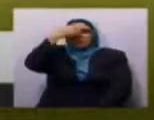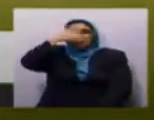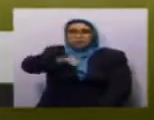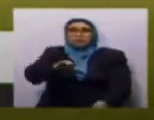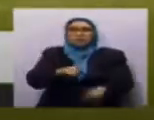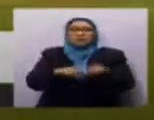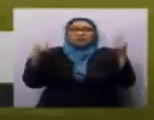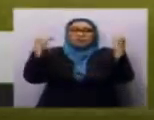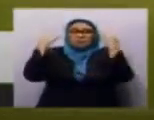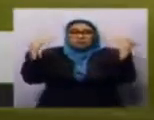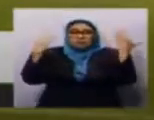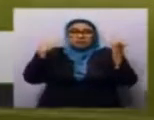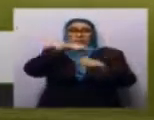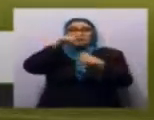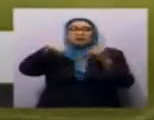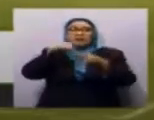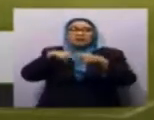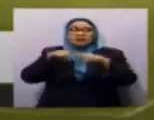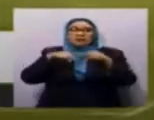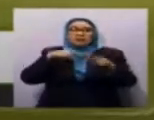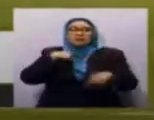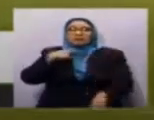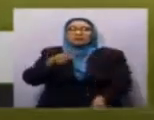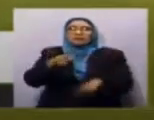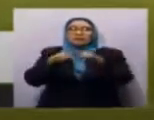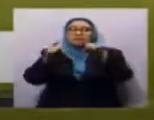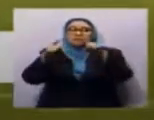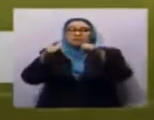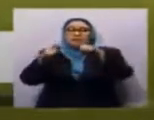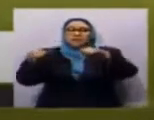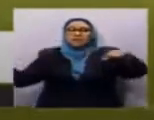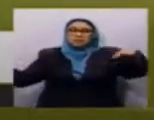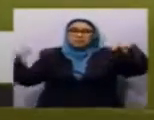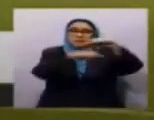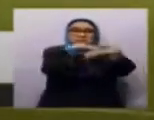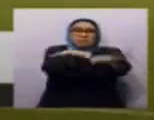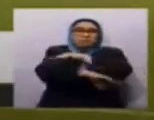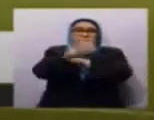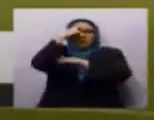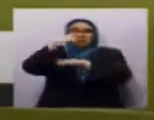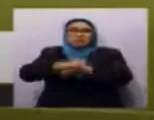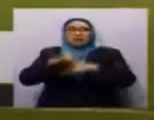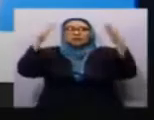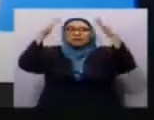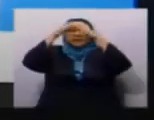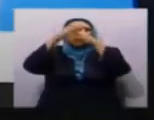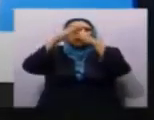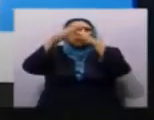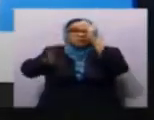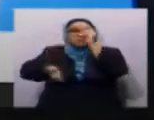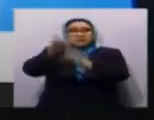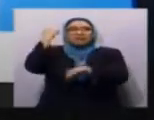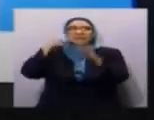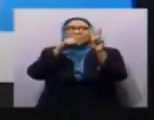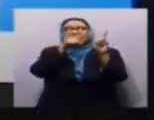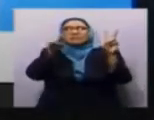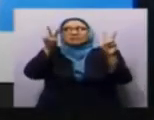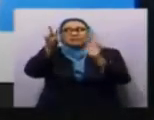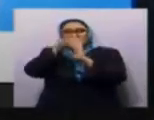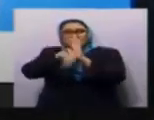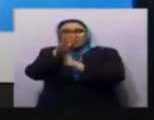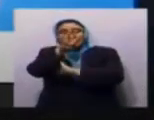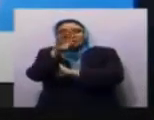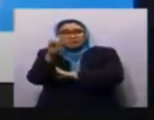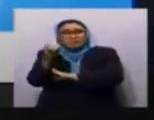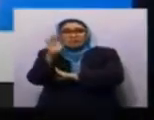dari luar kotak penalti menerjah gawang Negeri Sembilan untuk Pahang mendahului 2-1 minit ke-40. 9 minit